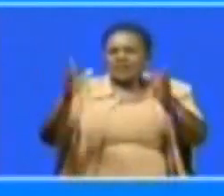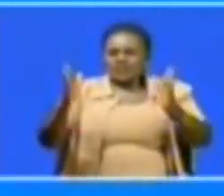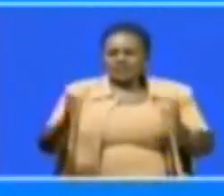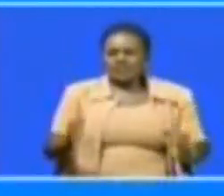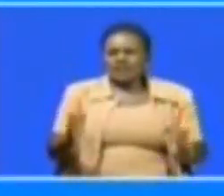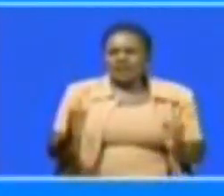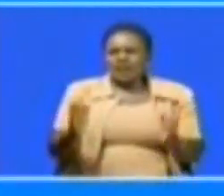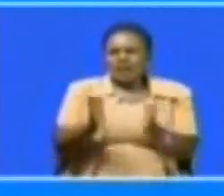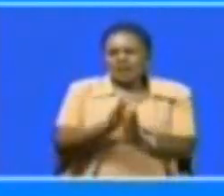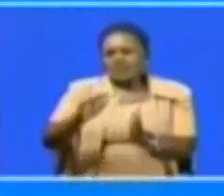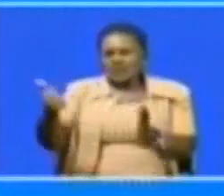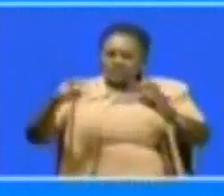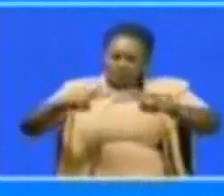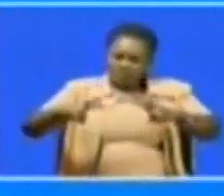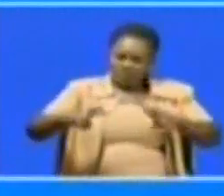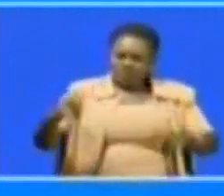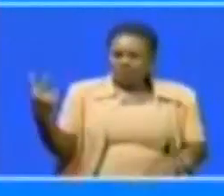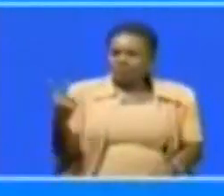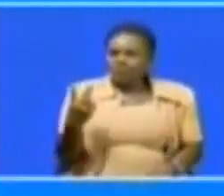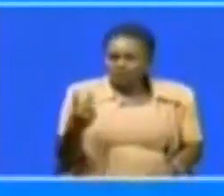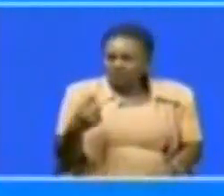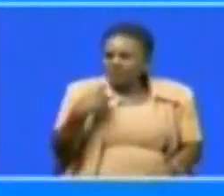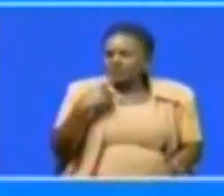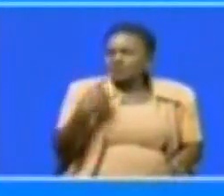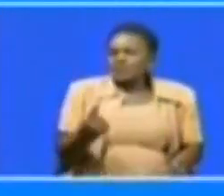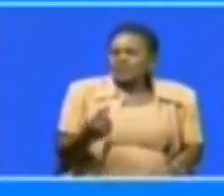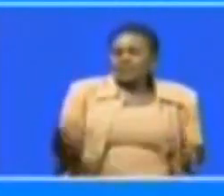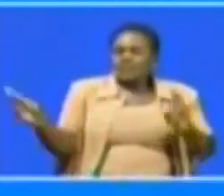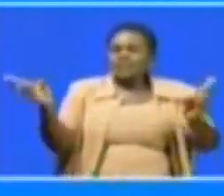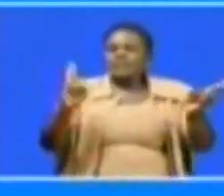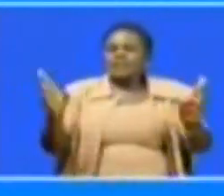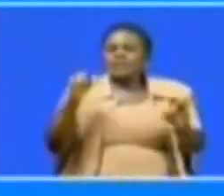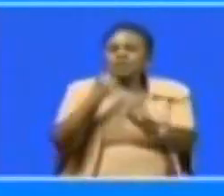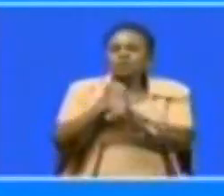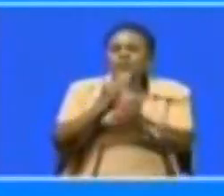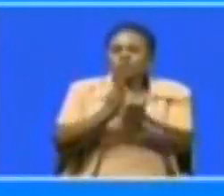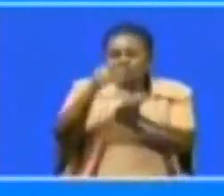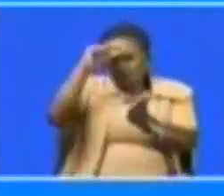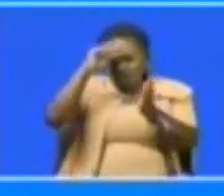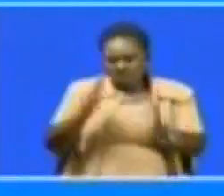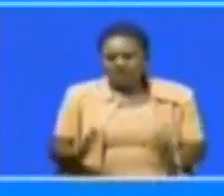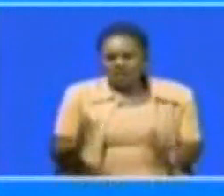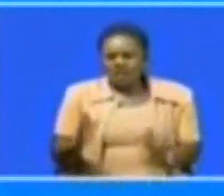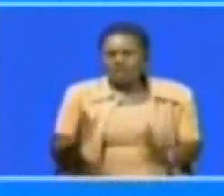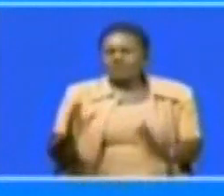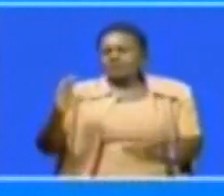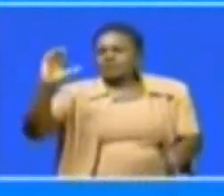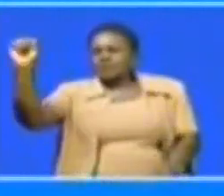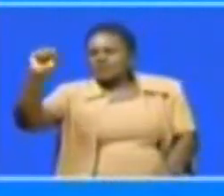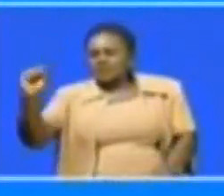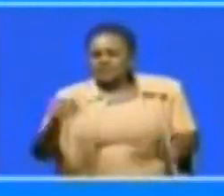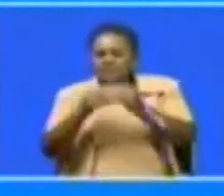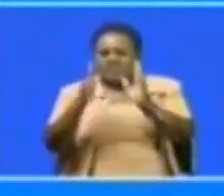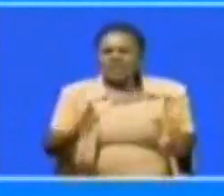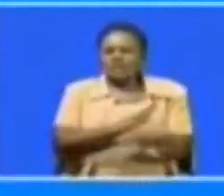Mbarak na wenzake wa idara ya upelelezi George Kinoti wamesema kwamba wako tayari kuhakikisha kwamba magavana, mawaziri na viongozi wengine